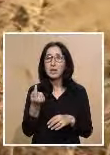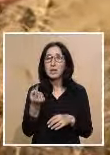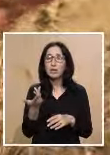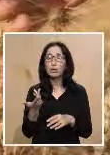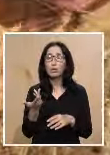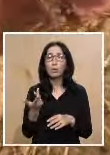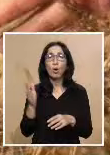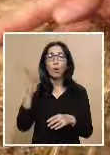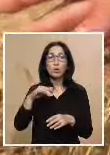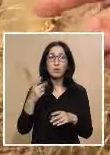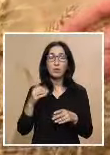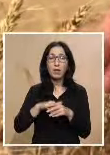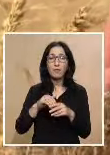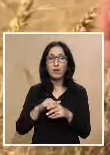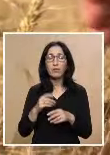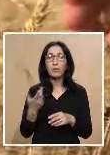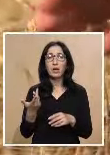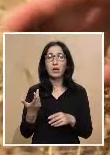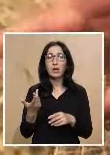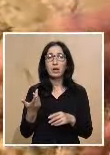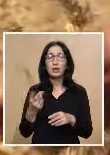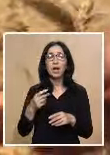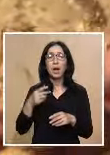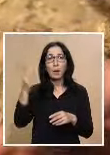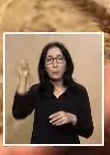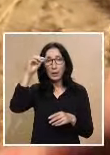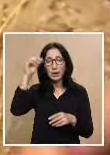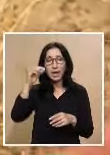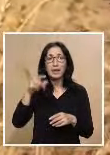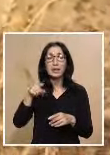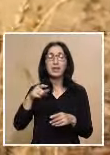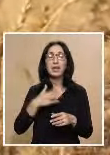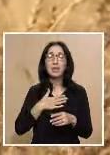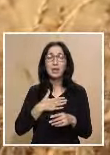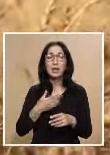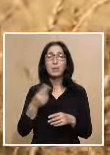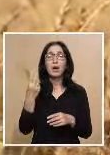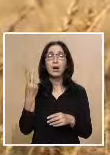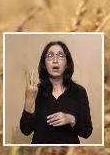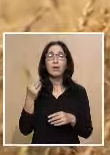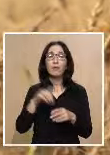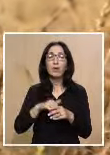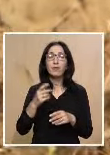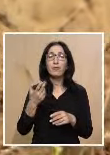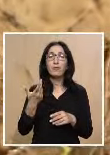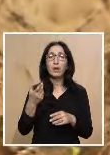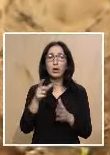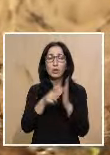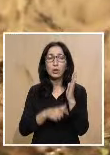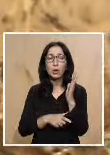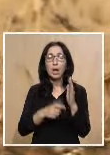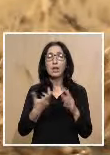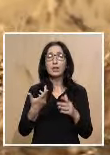и освен в сортовата листа на Република България, те фигурират и двата ни сорта и в сортовата листа